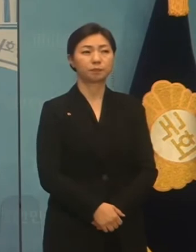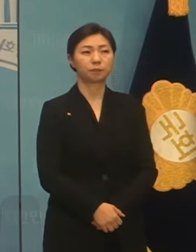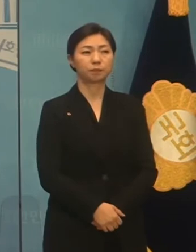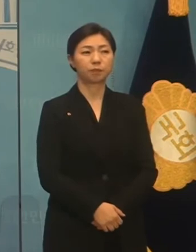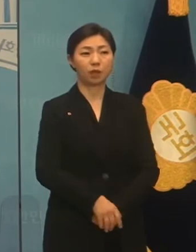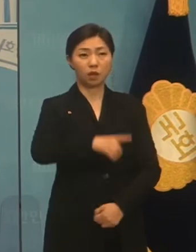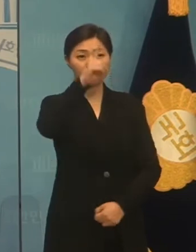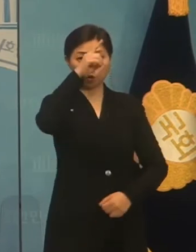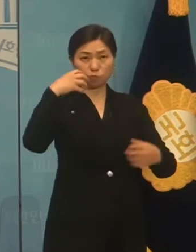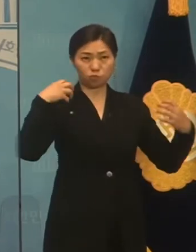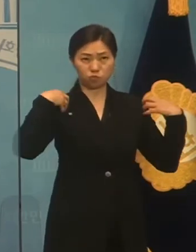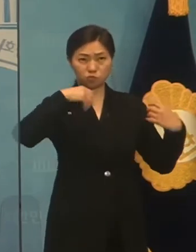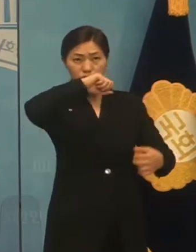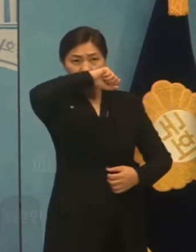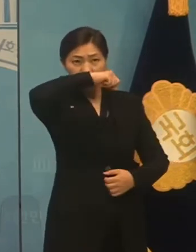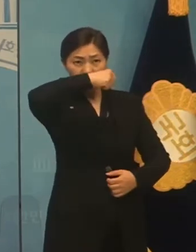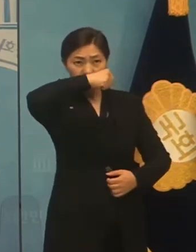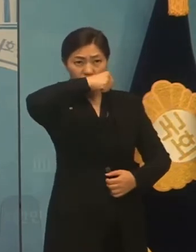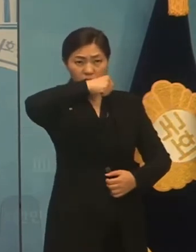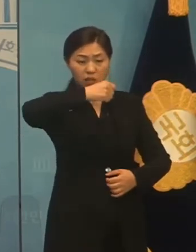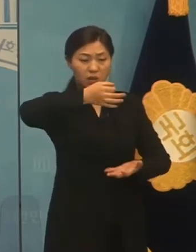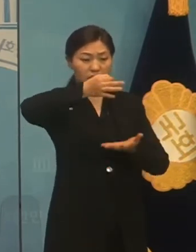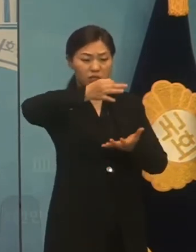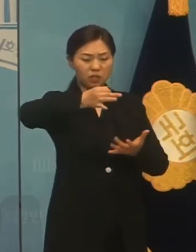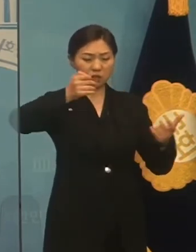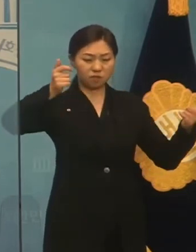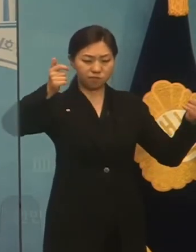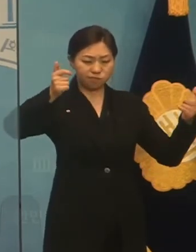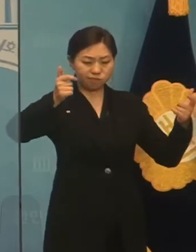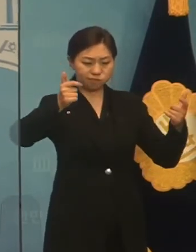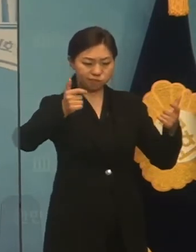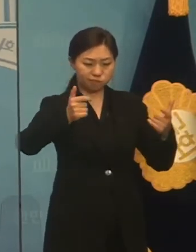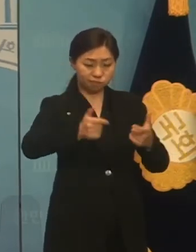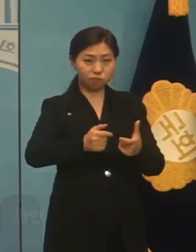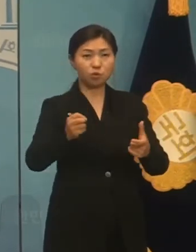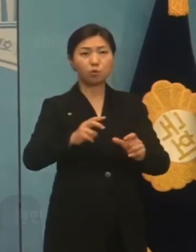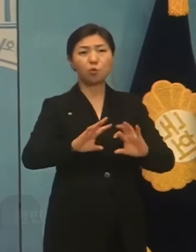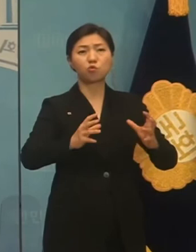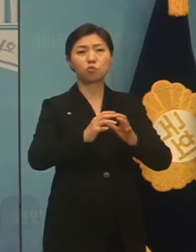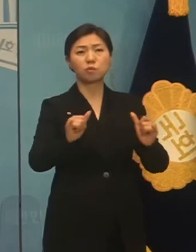국가 재정은 악화되고 민생은 파탄나고 있습니다.